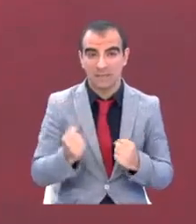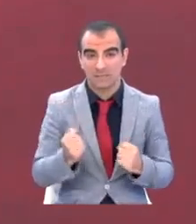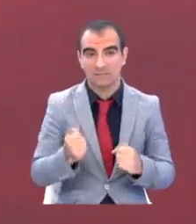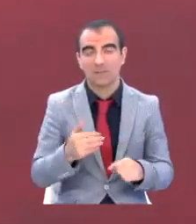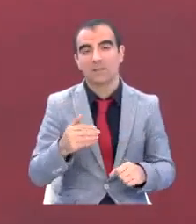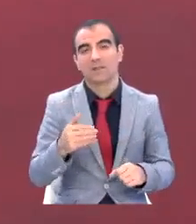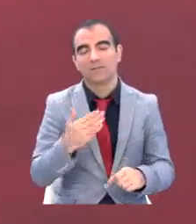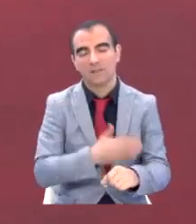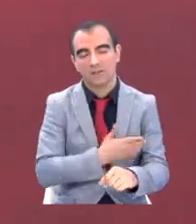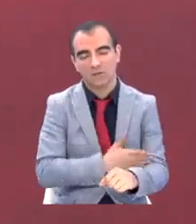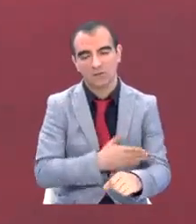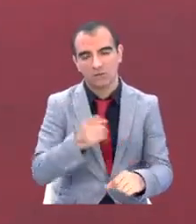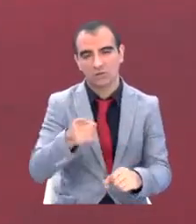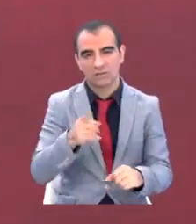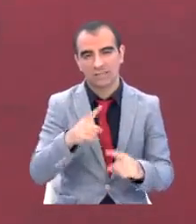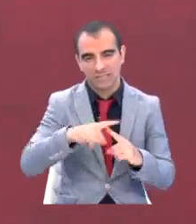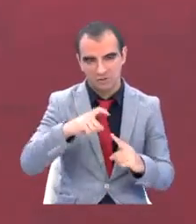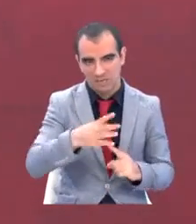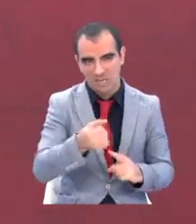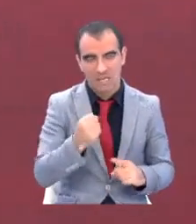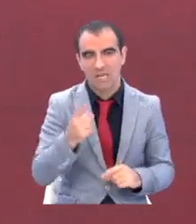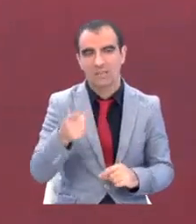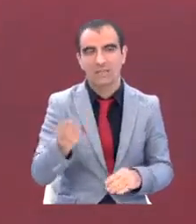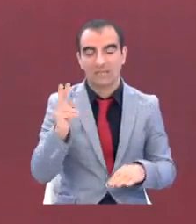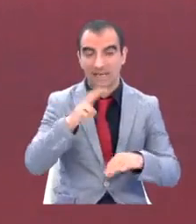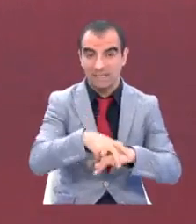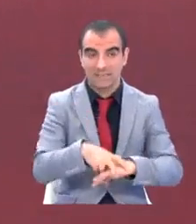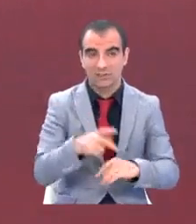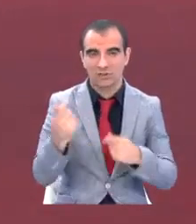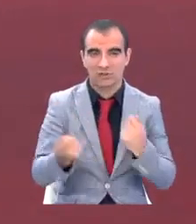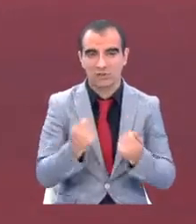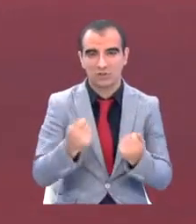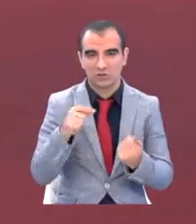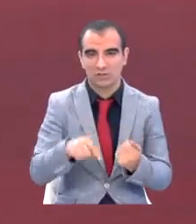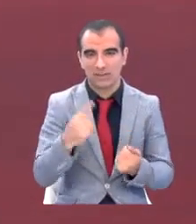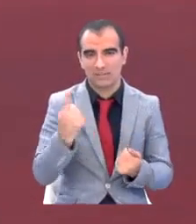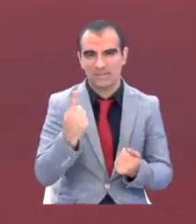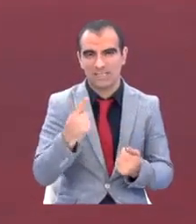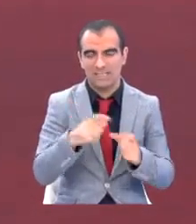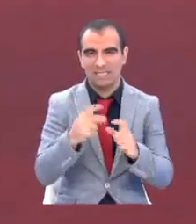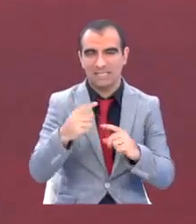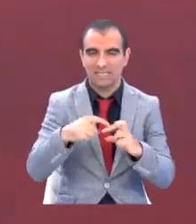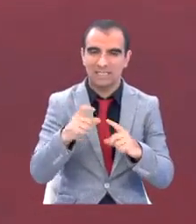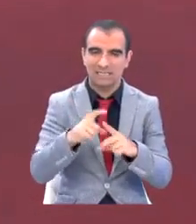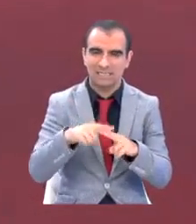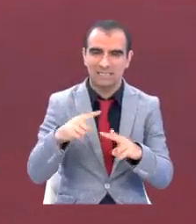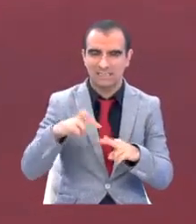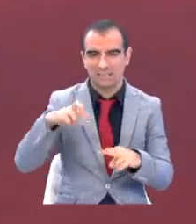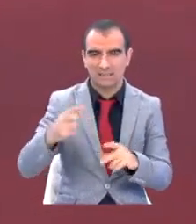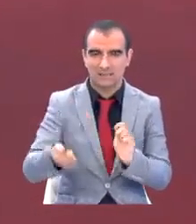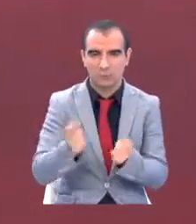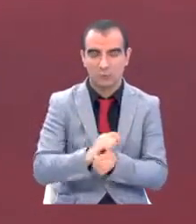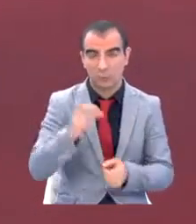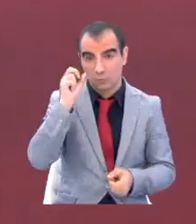vatandaşlık alanlar Bir de yabancıların girip konut almaları da eklenince iş artık bir girdaba dönüşmüş durumda E bir de